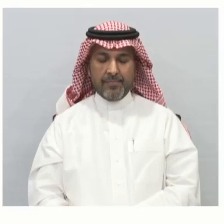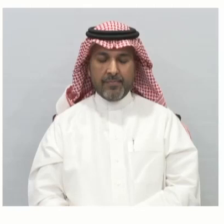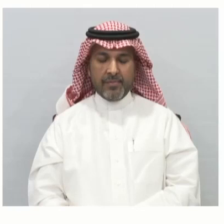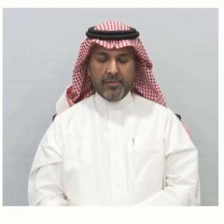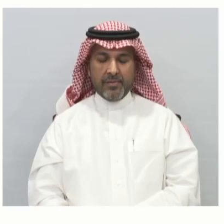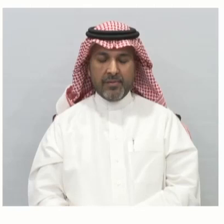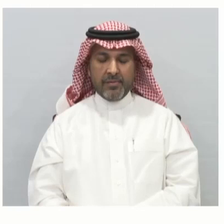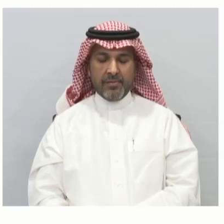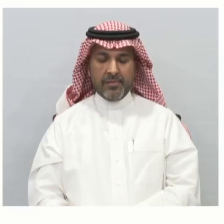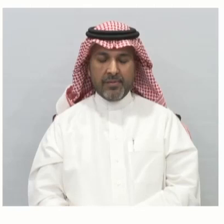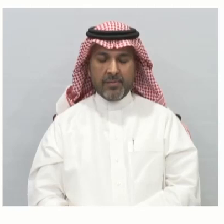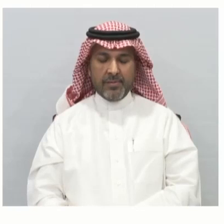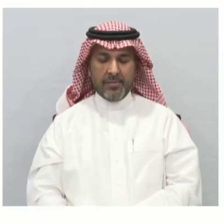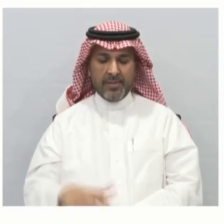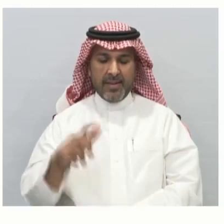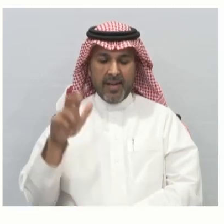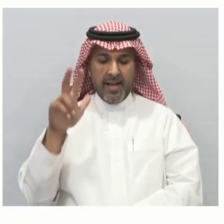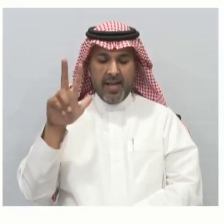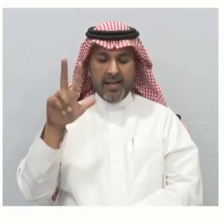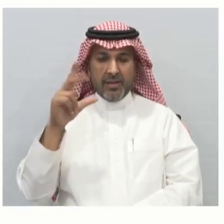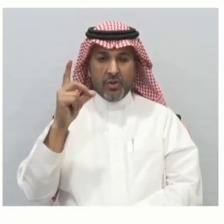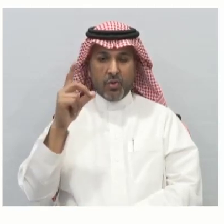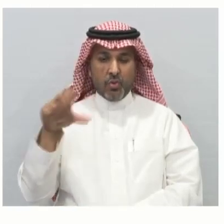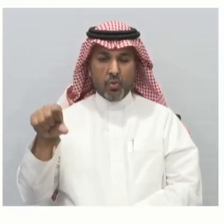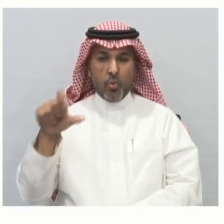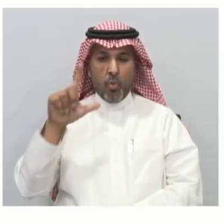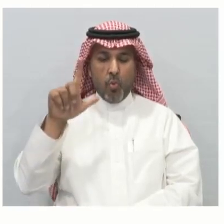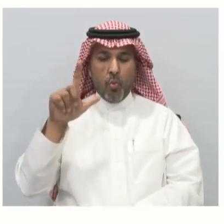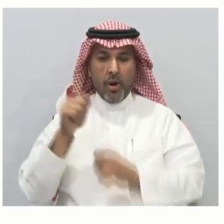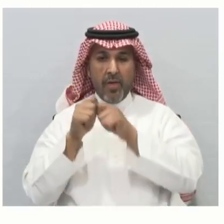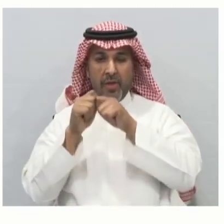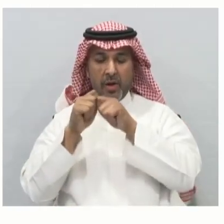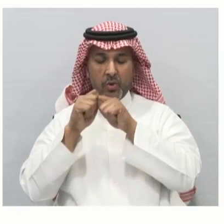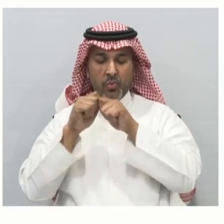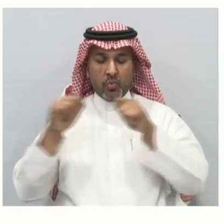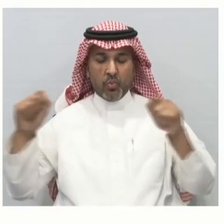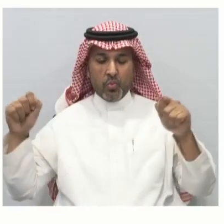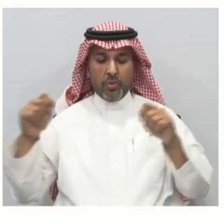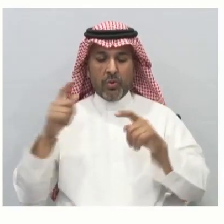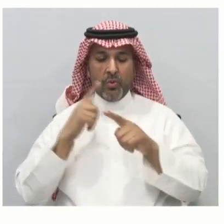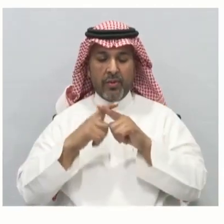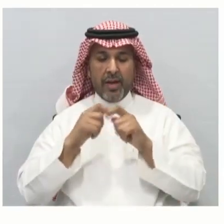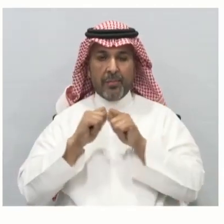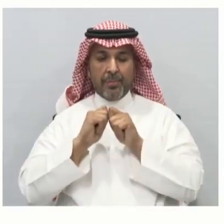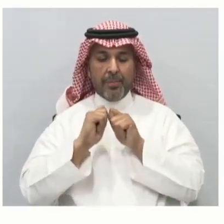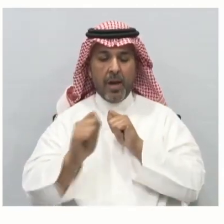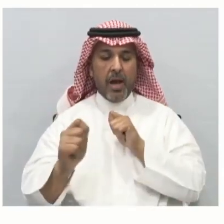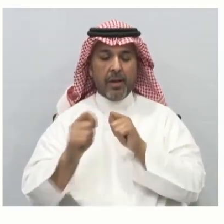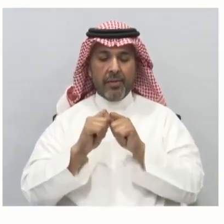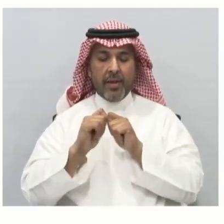ضرب العرض طب لاحظ معي الان اعطاني المساحه اعطاني مساحه كم المساحه